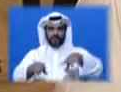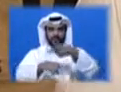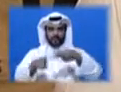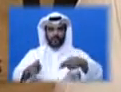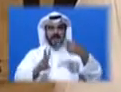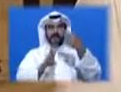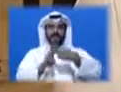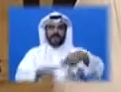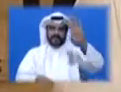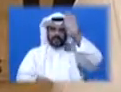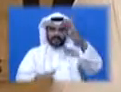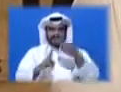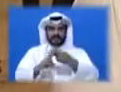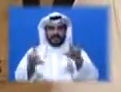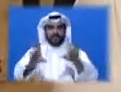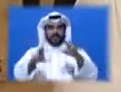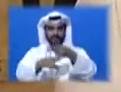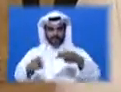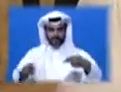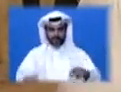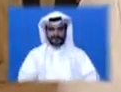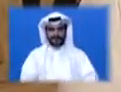من فندق الريجنسي ناصر الهاجري، تلفزيون دولة الكويت.